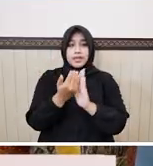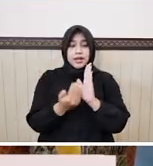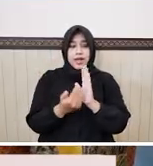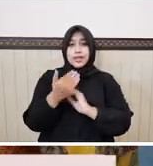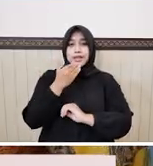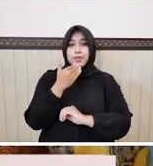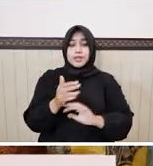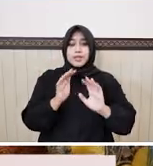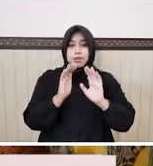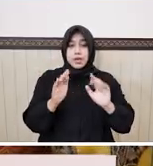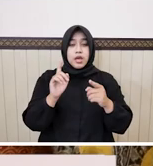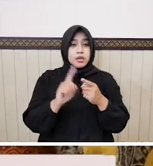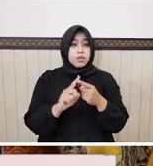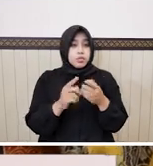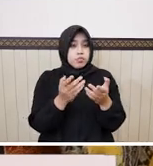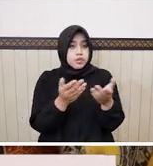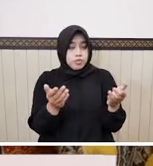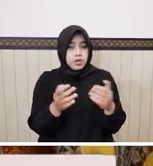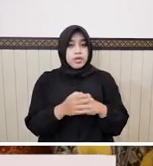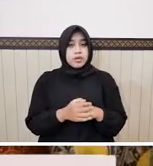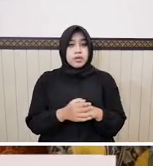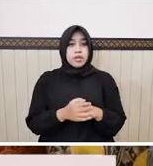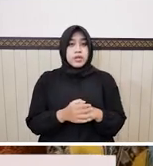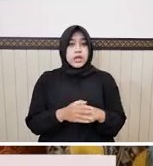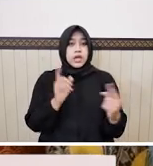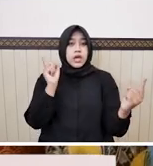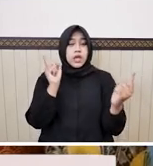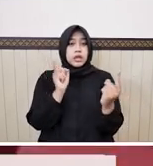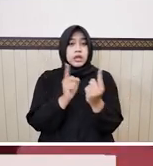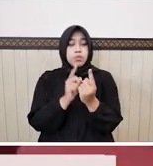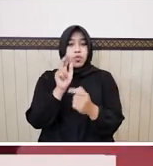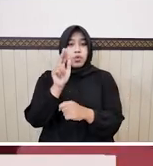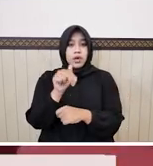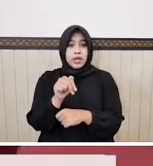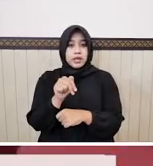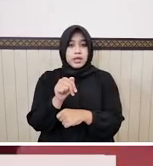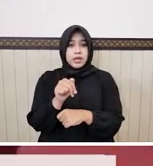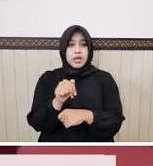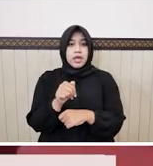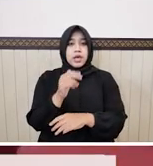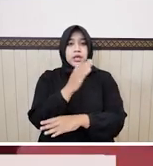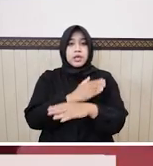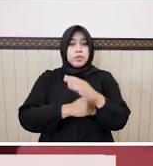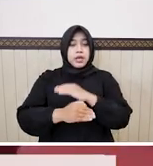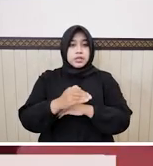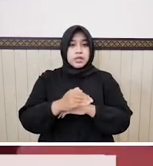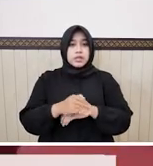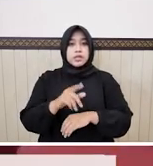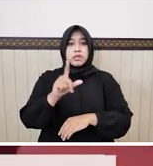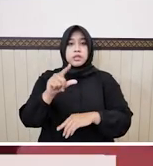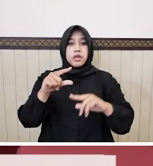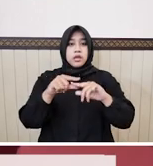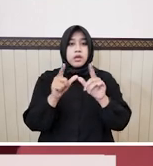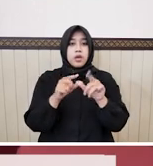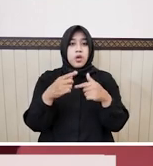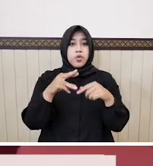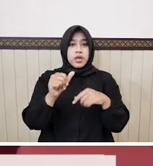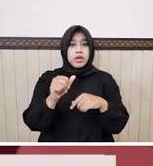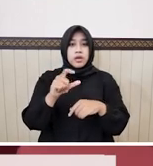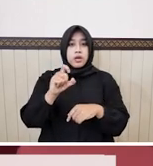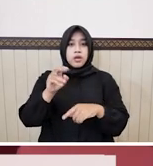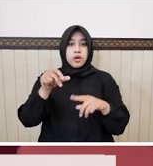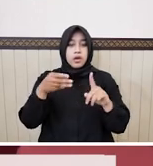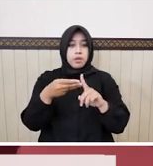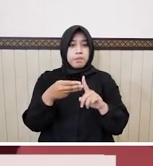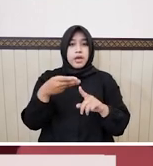acara Terima kasih pada count semua kita berjumpa di difabel Lawyer Club edisi berikutnya dengan tema